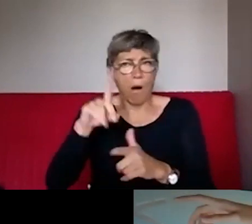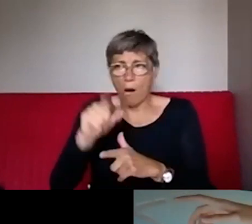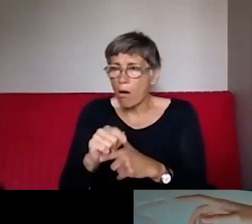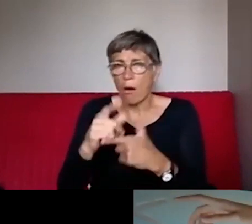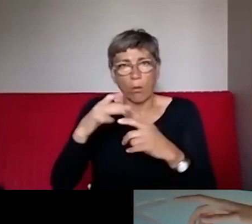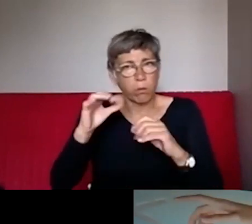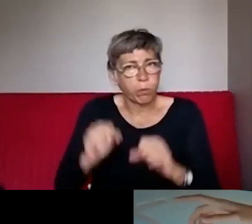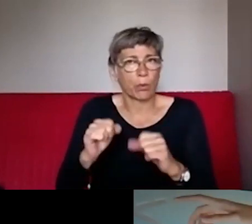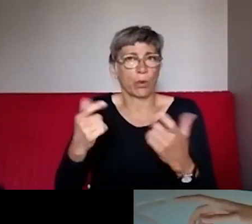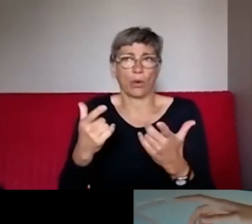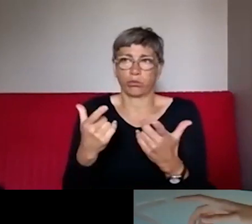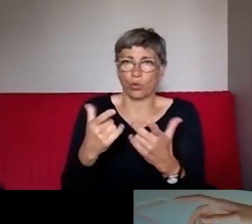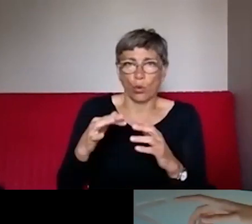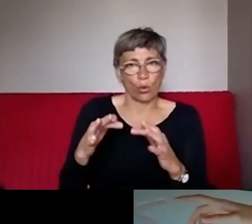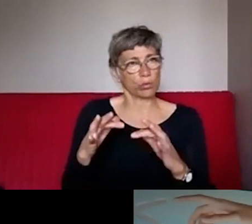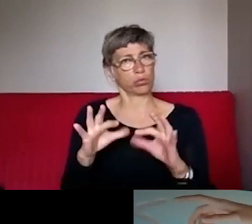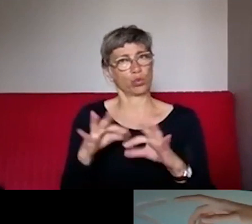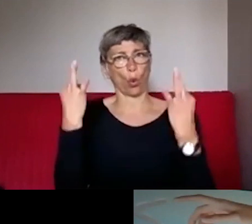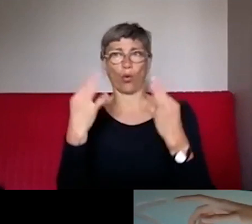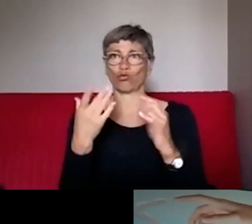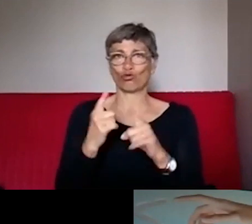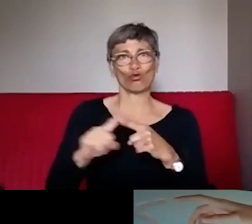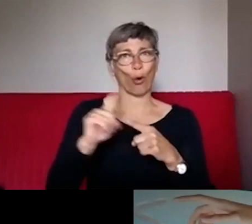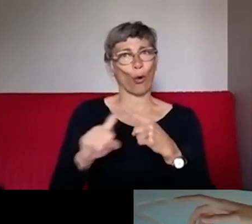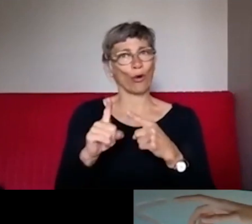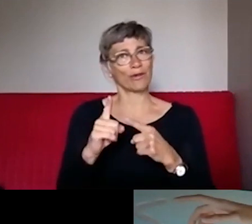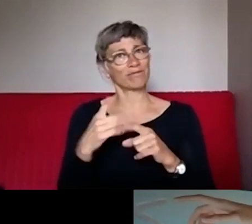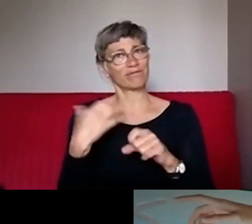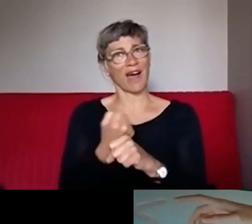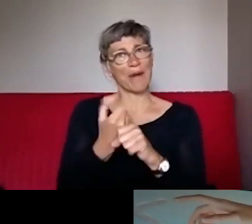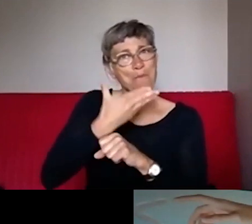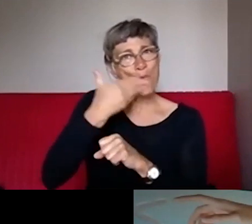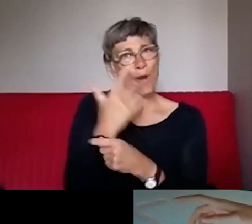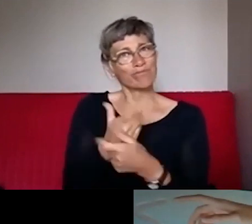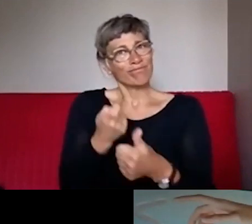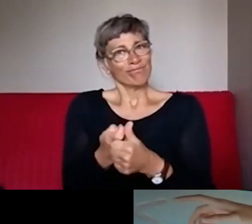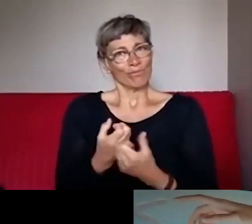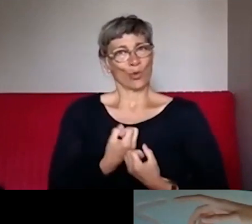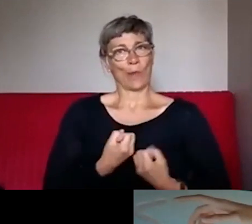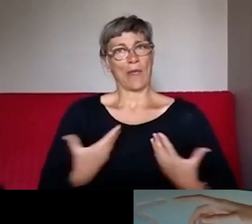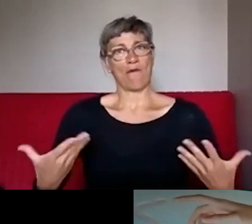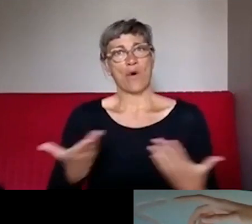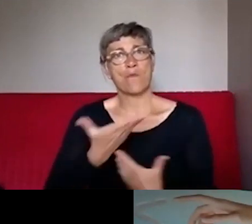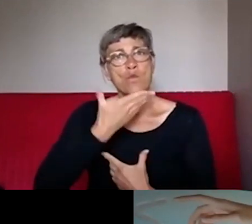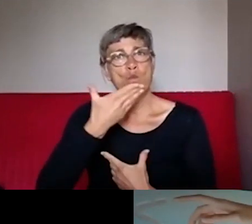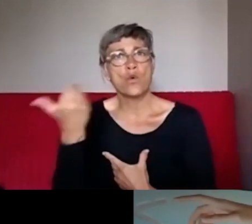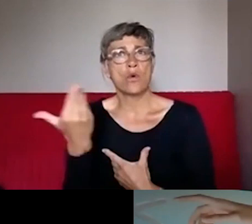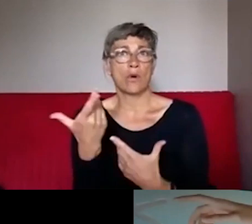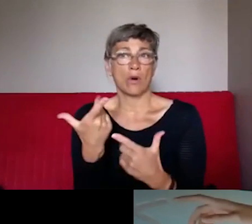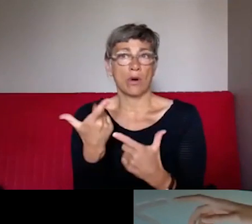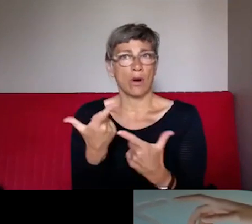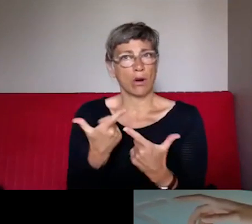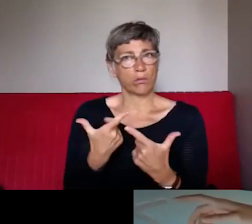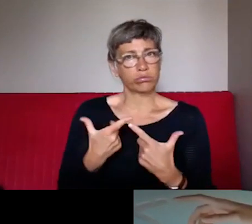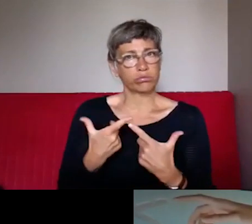éventuellement faire quelque chose qui nous plaît plus, où on va se développer de la meilleure façon, on va pouvoir exploiter ses